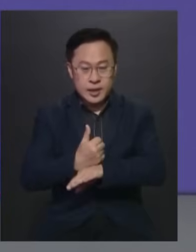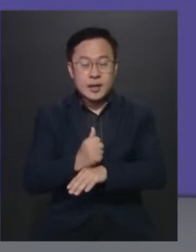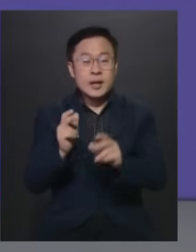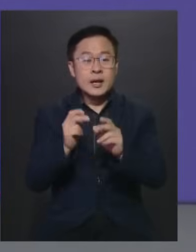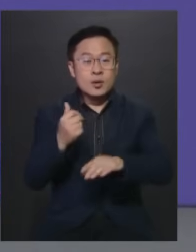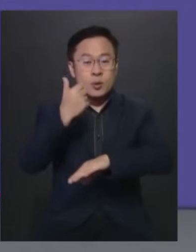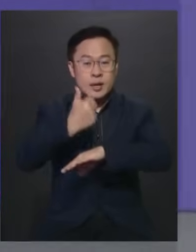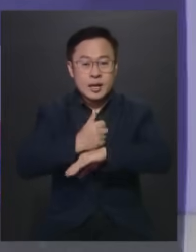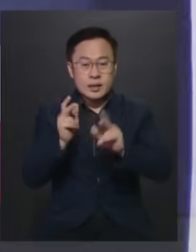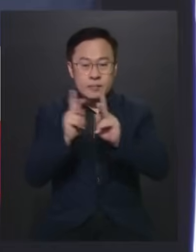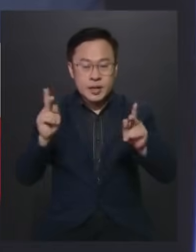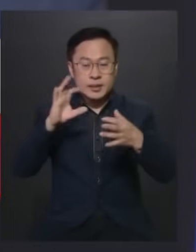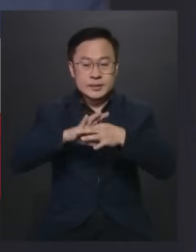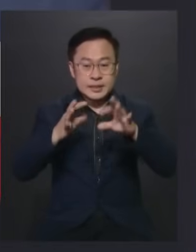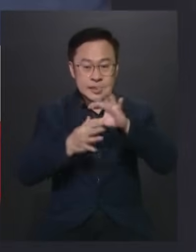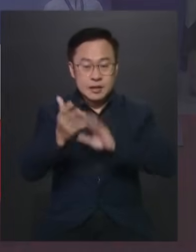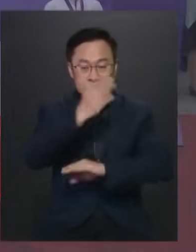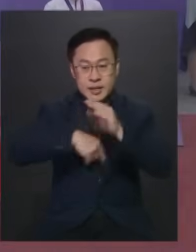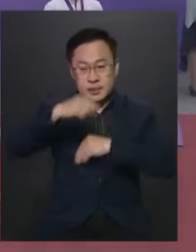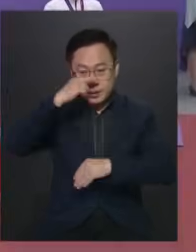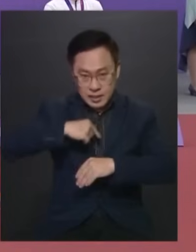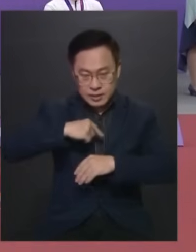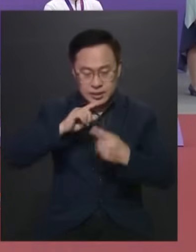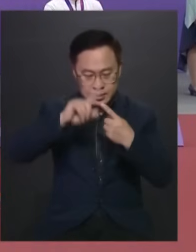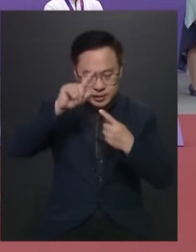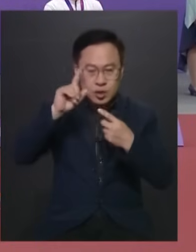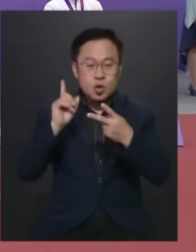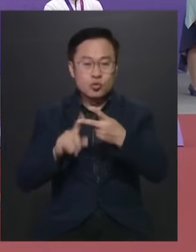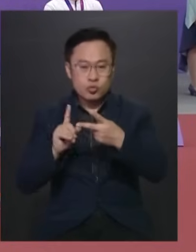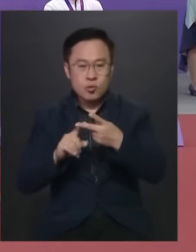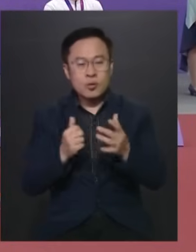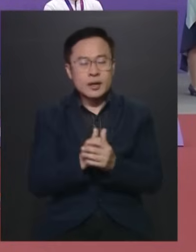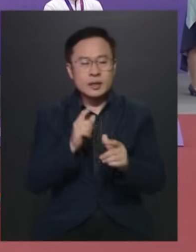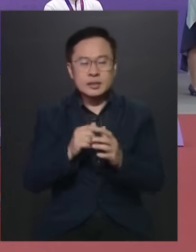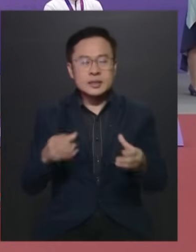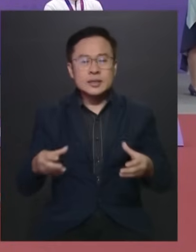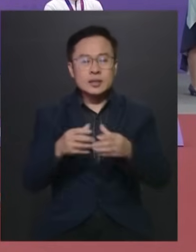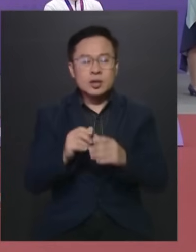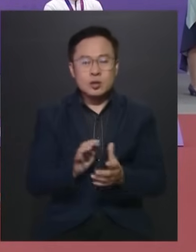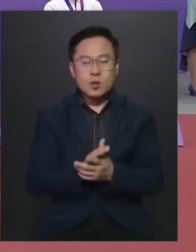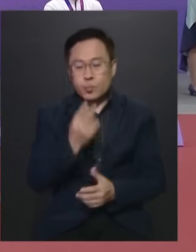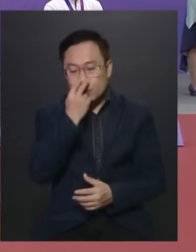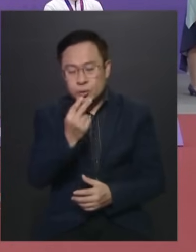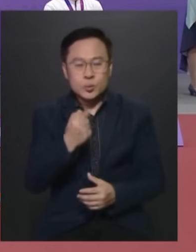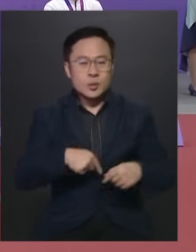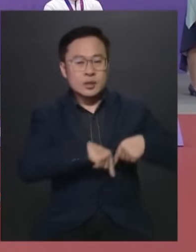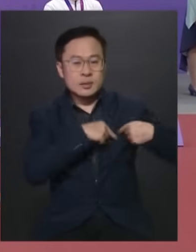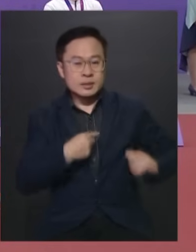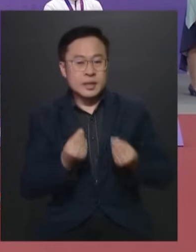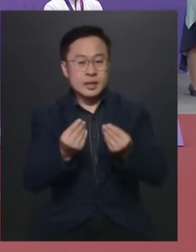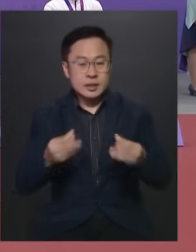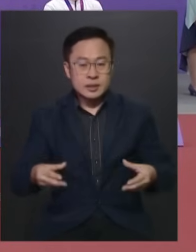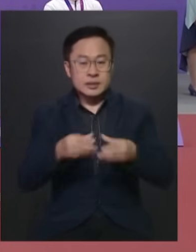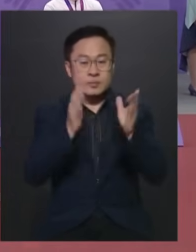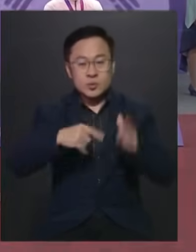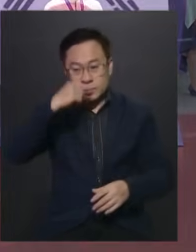พาราลิมปิกแห่งประเทศไทยพร้อมด้วยหม่อมหลวงปิยาพัฒน์พิรมภักดีก็เดินทางมาให้กำลังใจนักกีฬาเทเบอร์เทนนิสเอเชียน